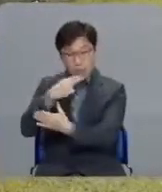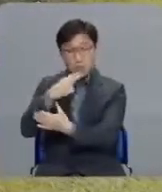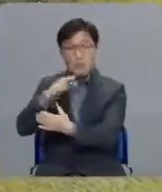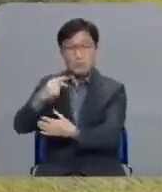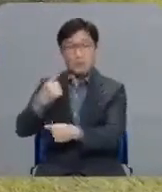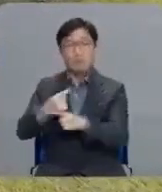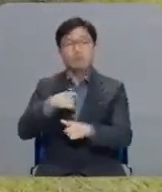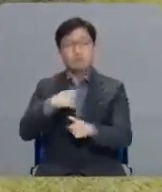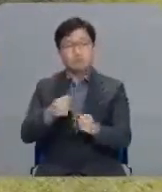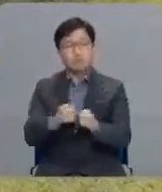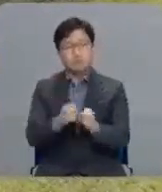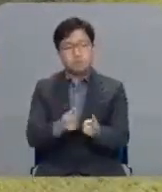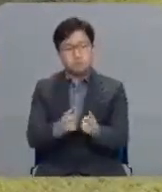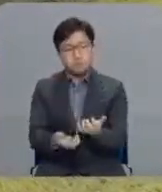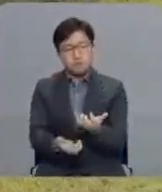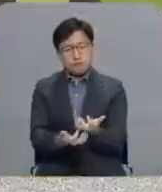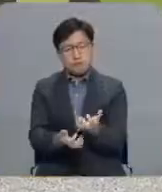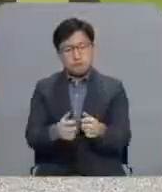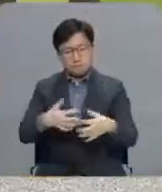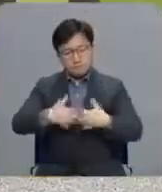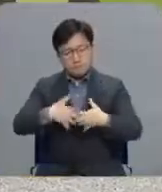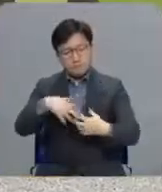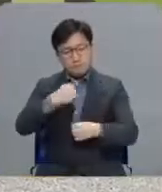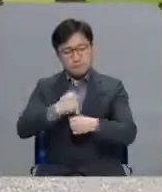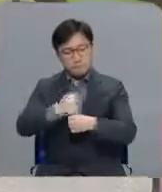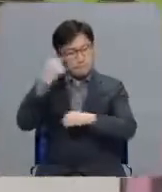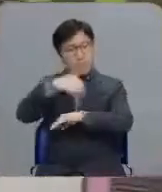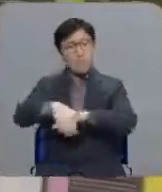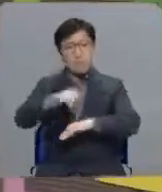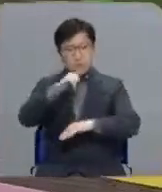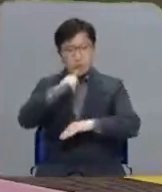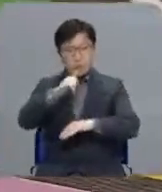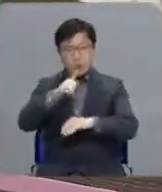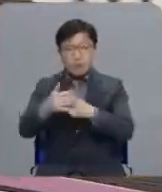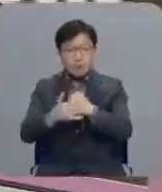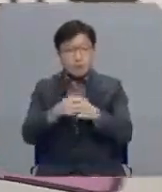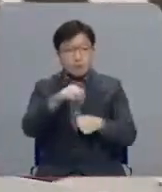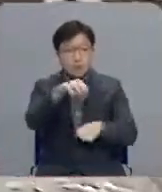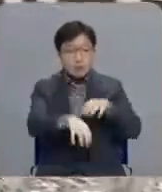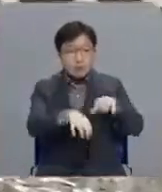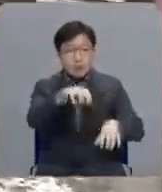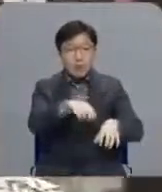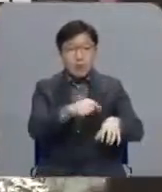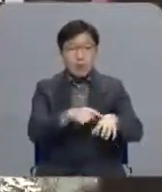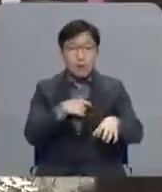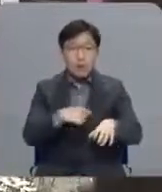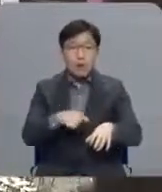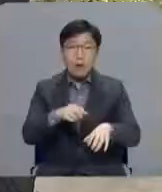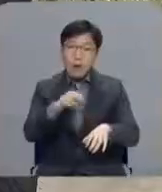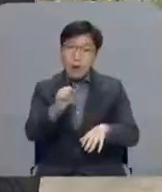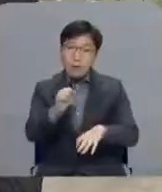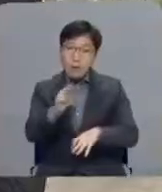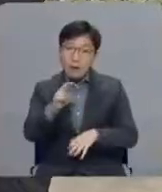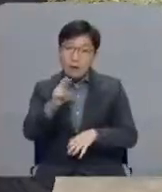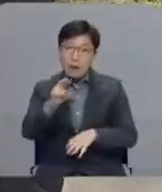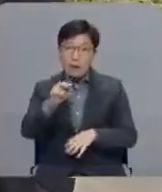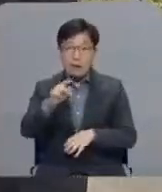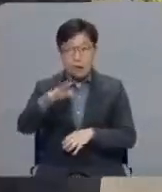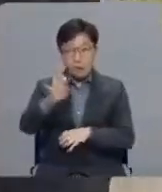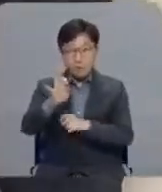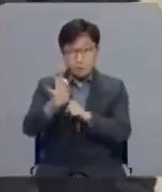수소 생산 시설을 착공할 예정인 가운데 주민 대책위는 SRF 발전 허가를 막기 위해 정부